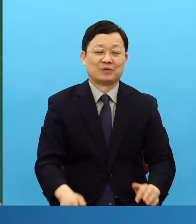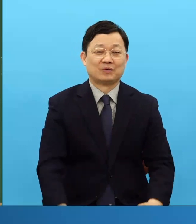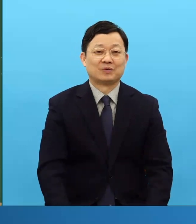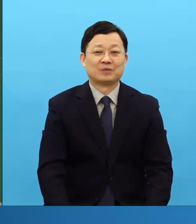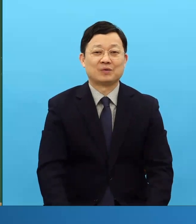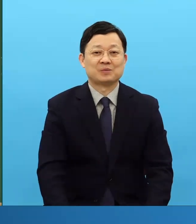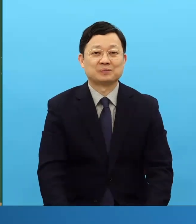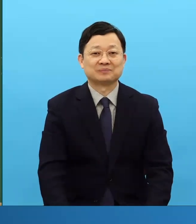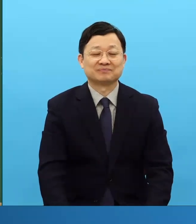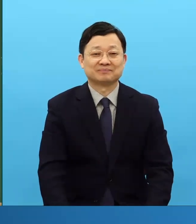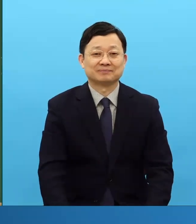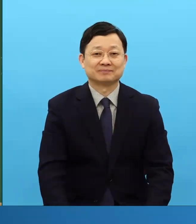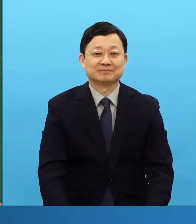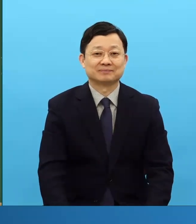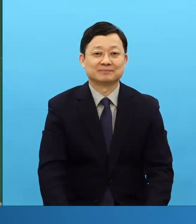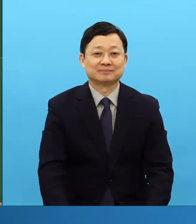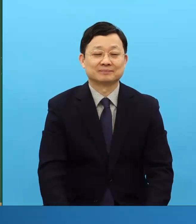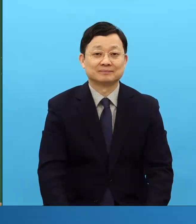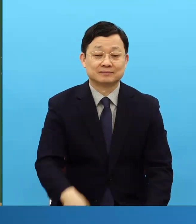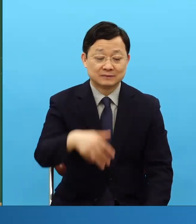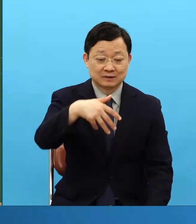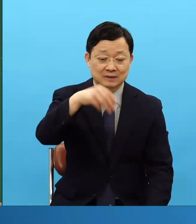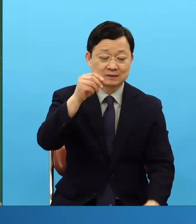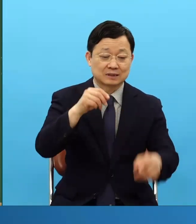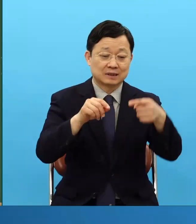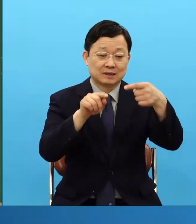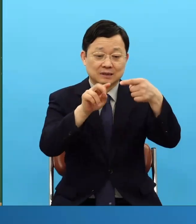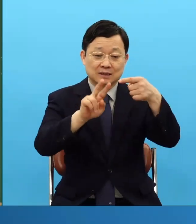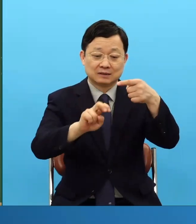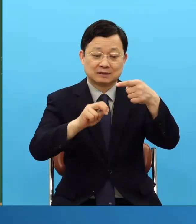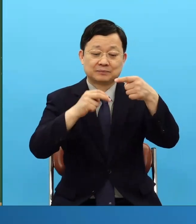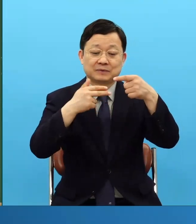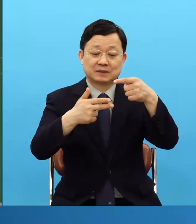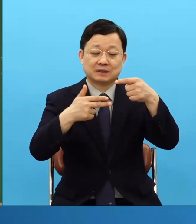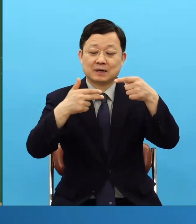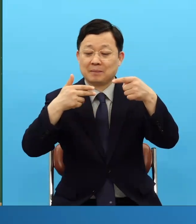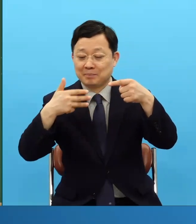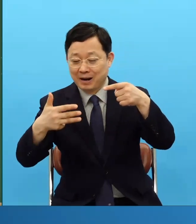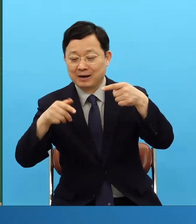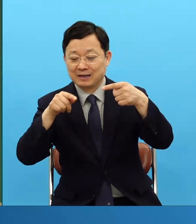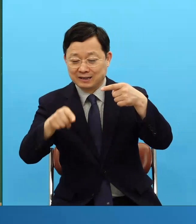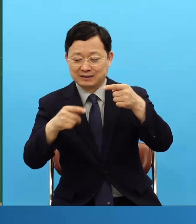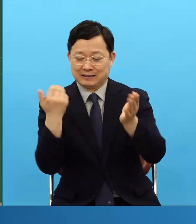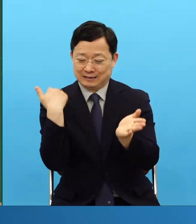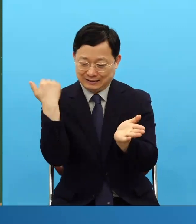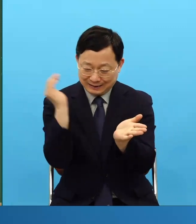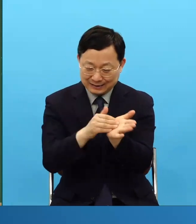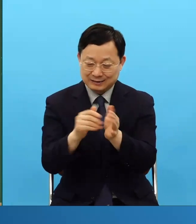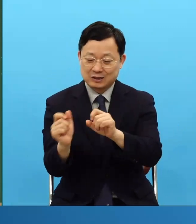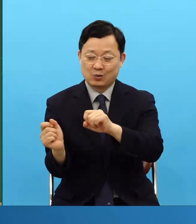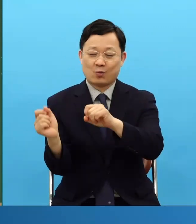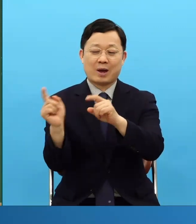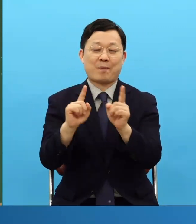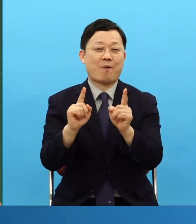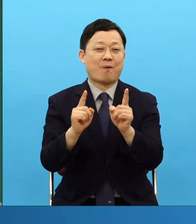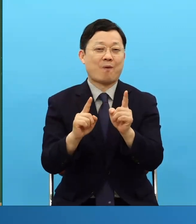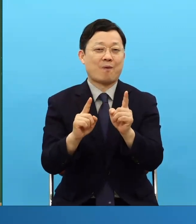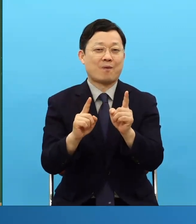authority. 그래서 창세기 1장 27, 28절을 다시 회복하는 것이다. And so we have to restore once again Genesis